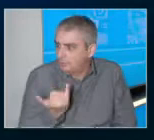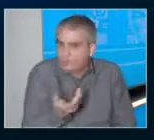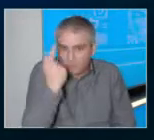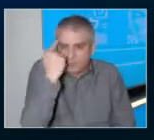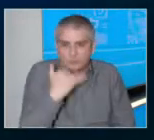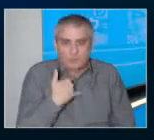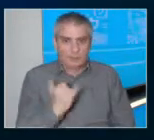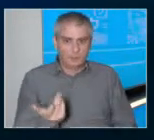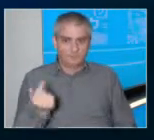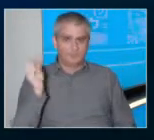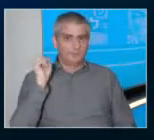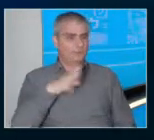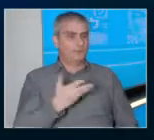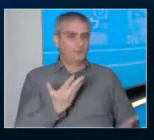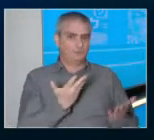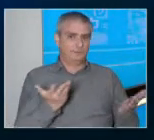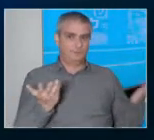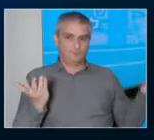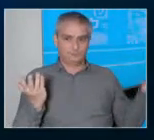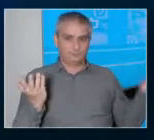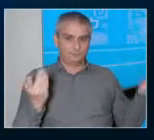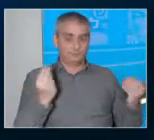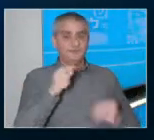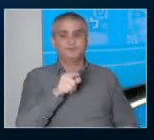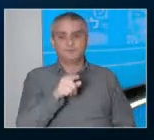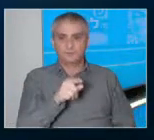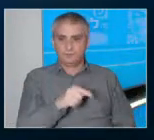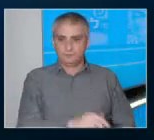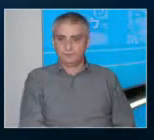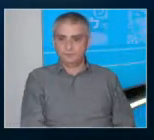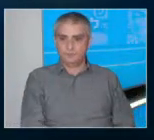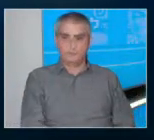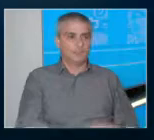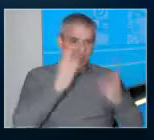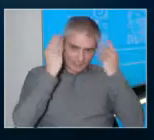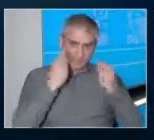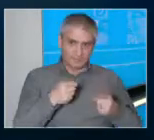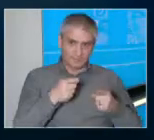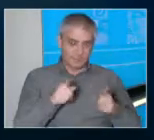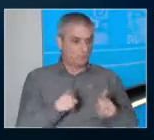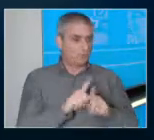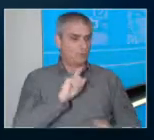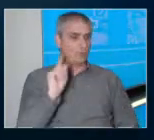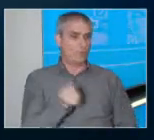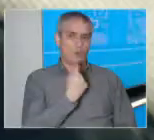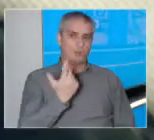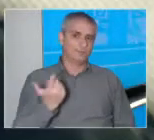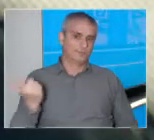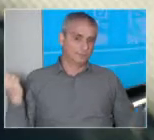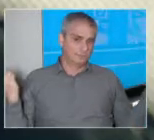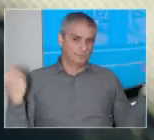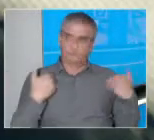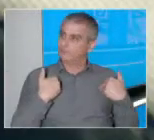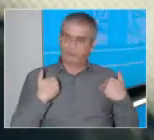שאני מסתייג. אני באתי לא פעם את ההסתייגויות מהדבר... מהדבר הזה אני רוצה לשמוע. האזרחים החרדים הם אזרחים כמו כולם,